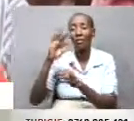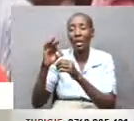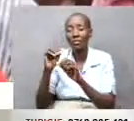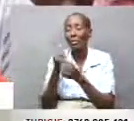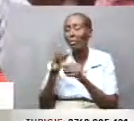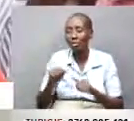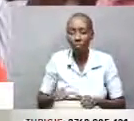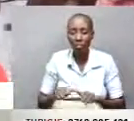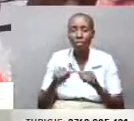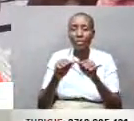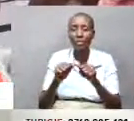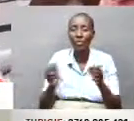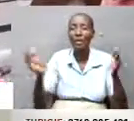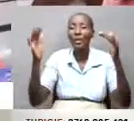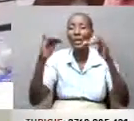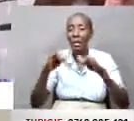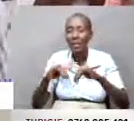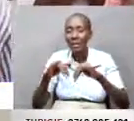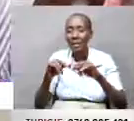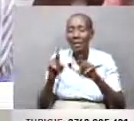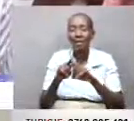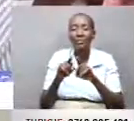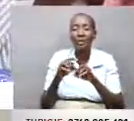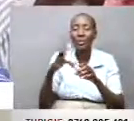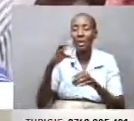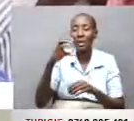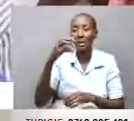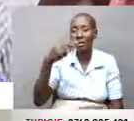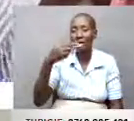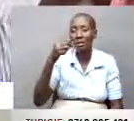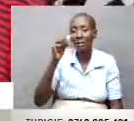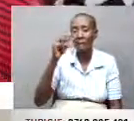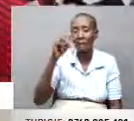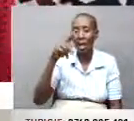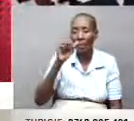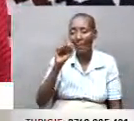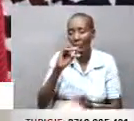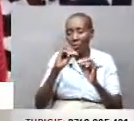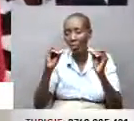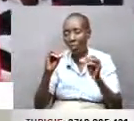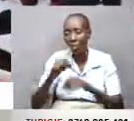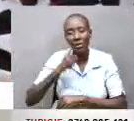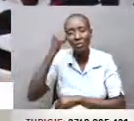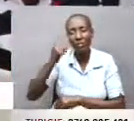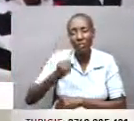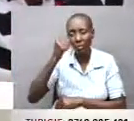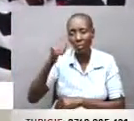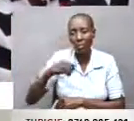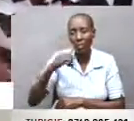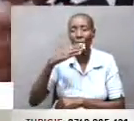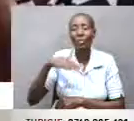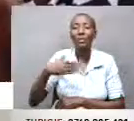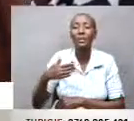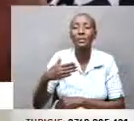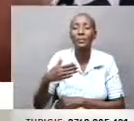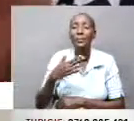katika assembly, hakuna kazi itaendelea katika chambers, itakuwa day in day out. So tunataka kujua kama